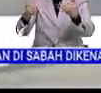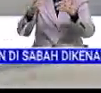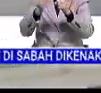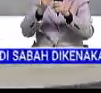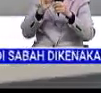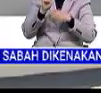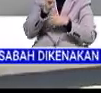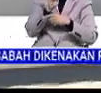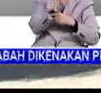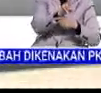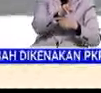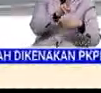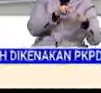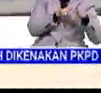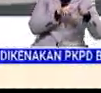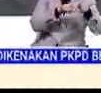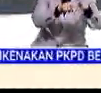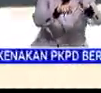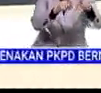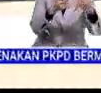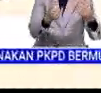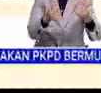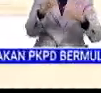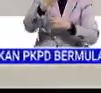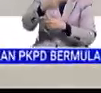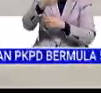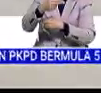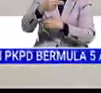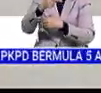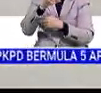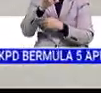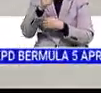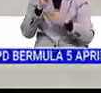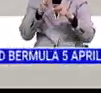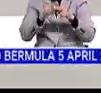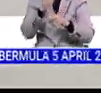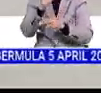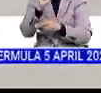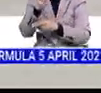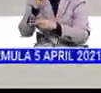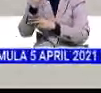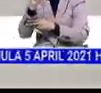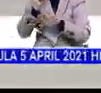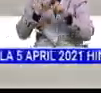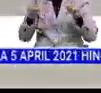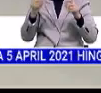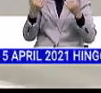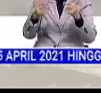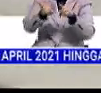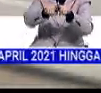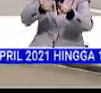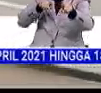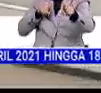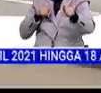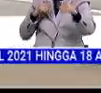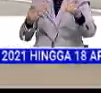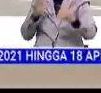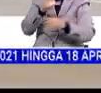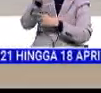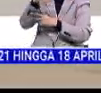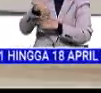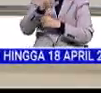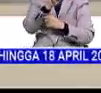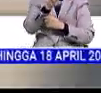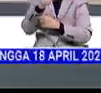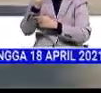oleh Azroy Hakim Anwar dari pasukan Honda Yuzi Idemitsu Team. Namun begitu, Azroy sedikit ketinggalan sebaik perlumbaan